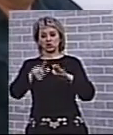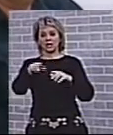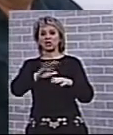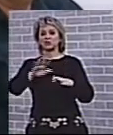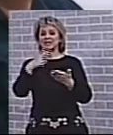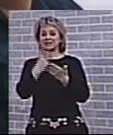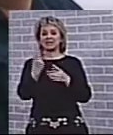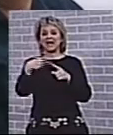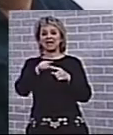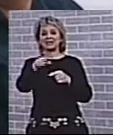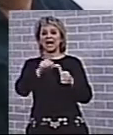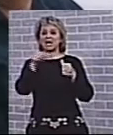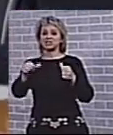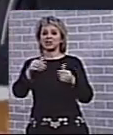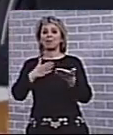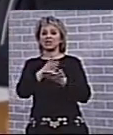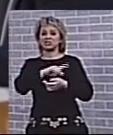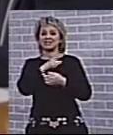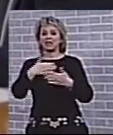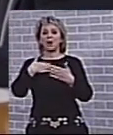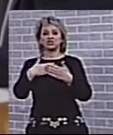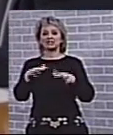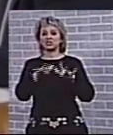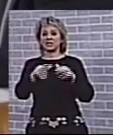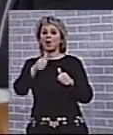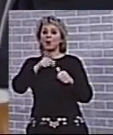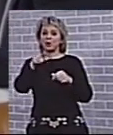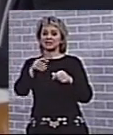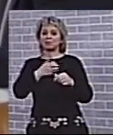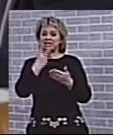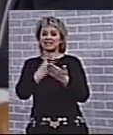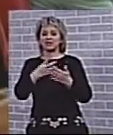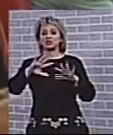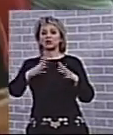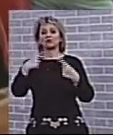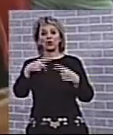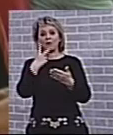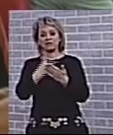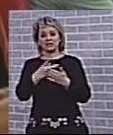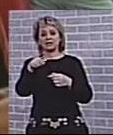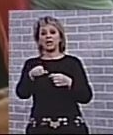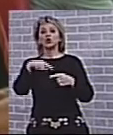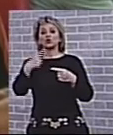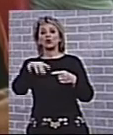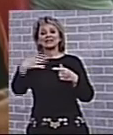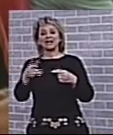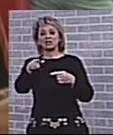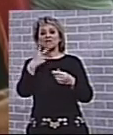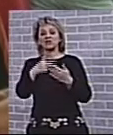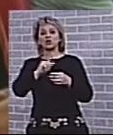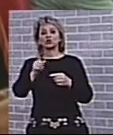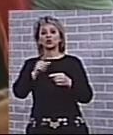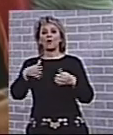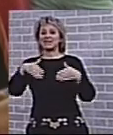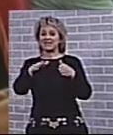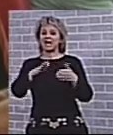но, несмотря на это, отдельные политические силы и общественные деятели пытаются представить ситуацию в ином свете. С другой стороны, уже видно, что в